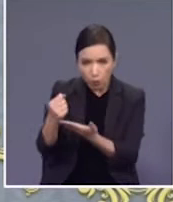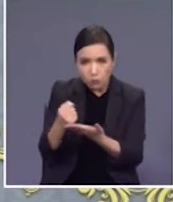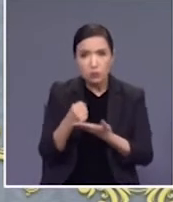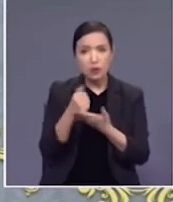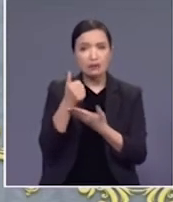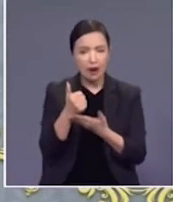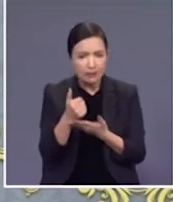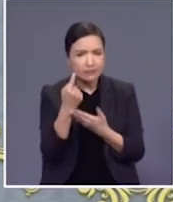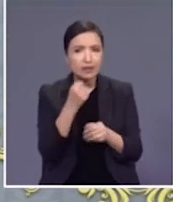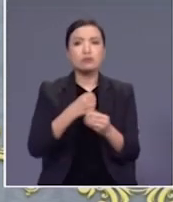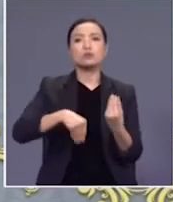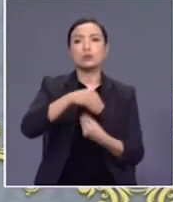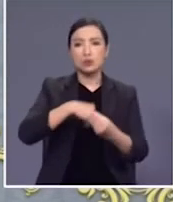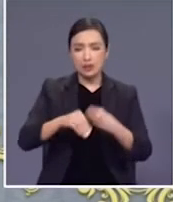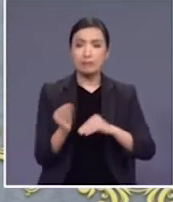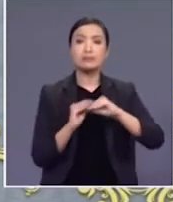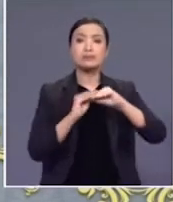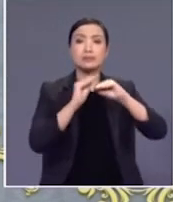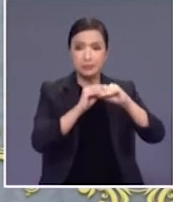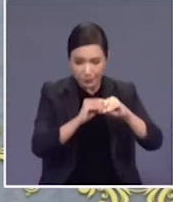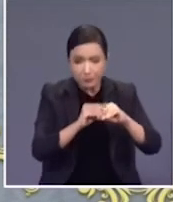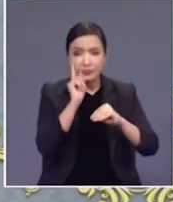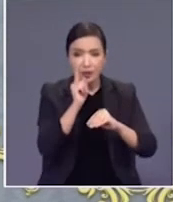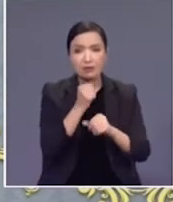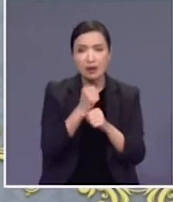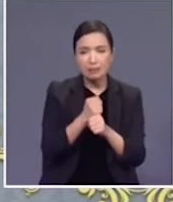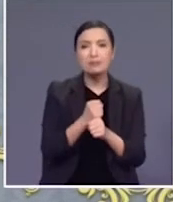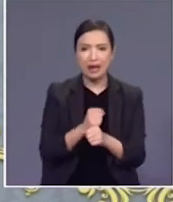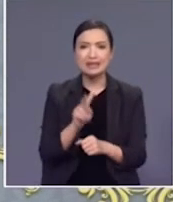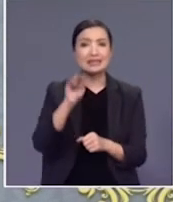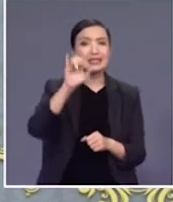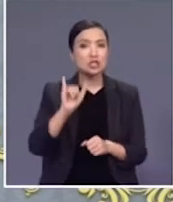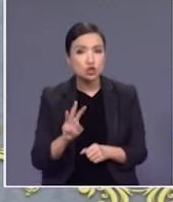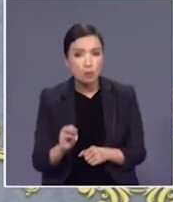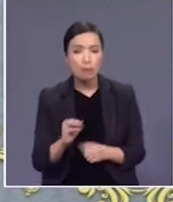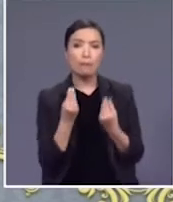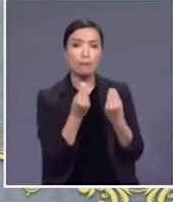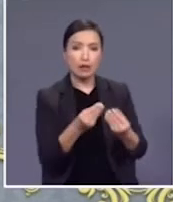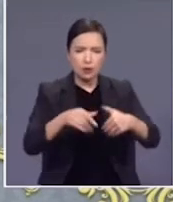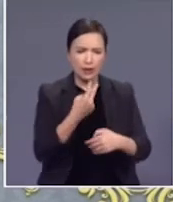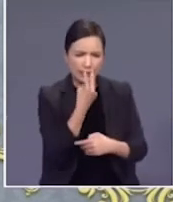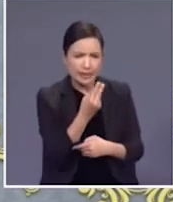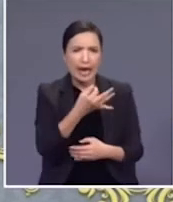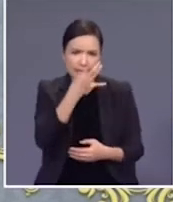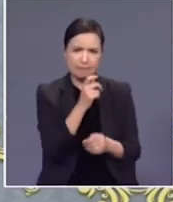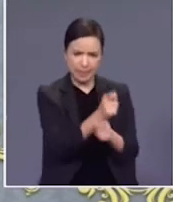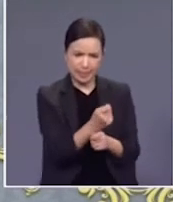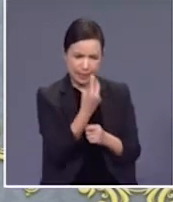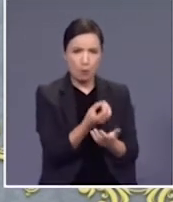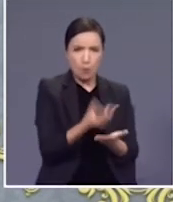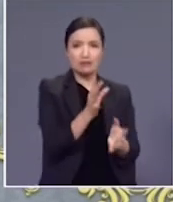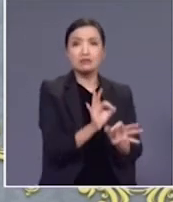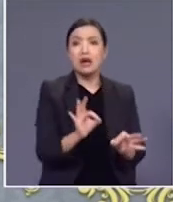ได้เข้ามาเสริมการทำธุรกิจให้ได้มากขึ้นอีกทั้งยังต้องมีการสร้างค่านิยมเพื่อให้ประชาชนเห็นคุณค่าของอาชีพเกษตรกรรมรั